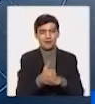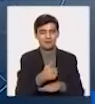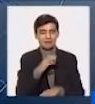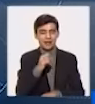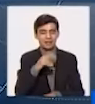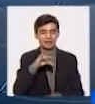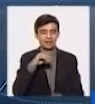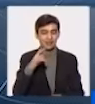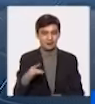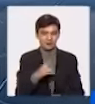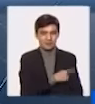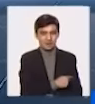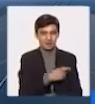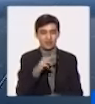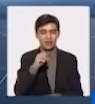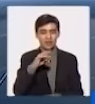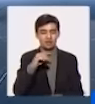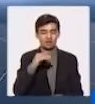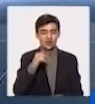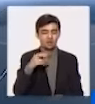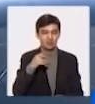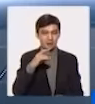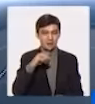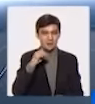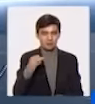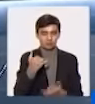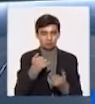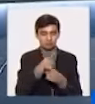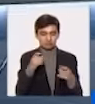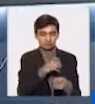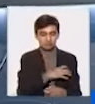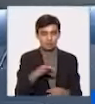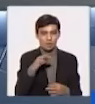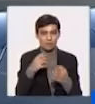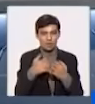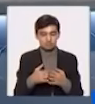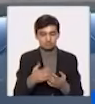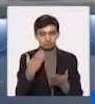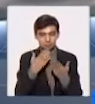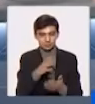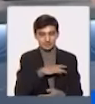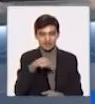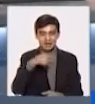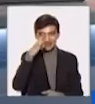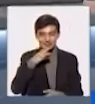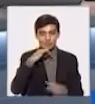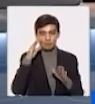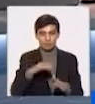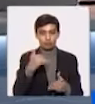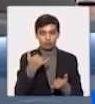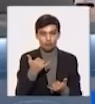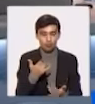дәрігер Жандарбек Бекшин осылай деді. Ғалымдардың математикалық моделіне сенсек, қауіпті індет біздің елде тіпті